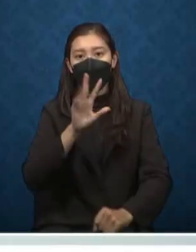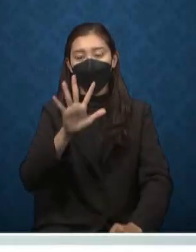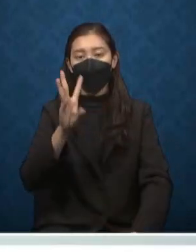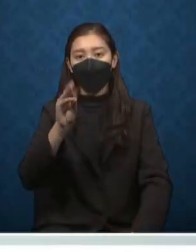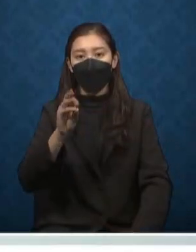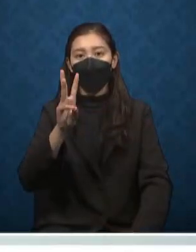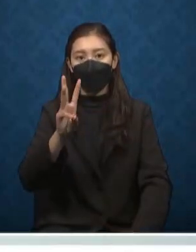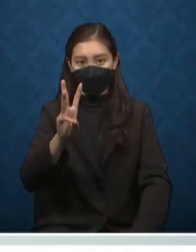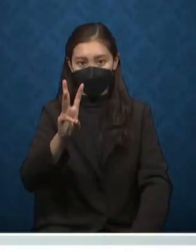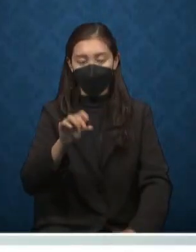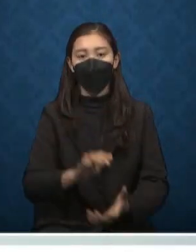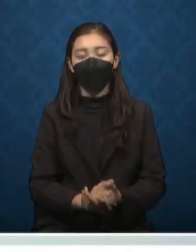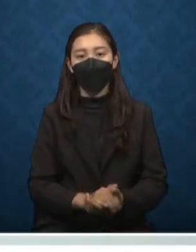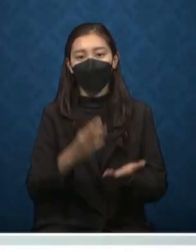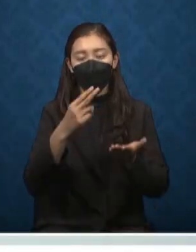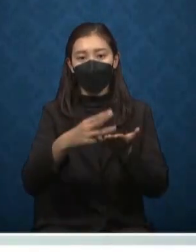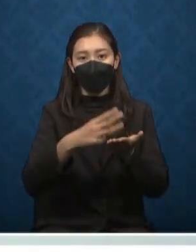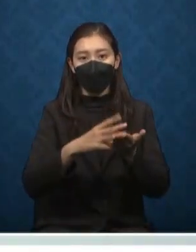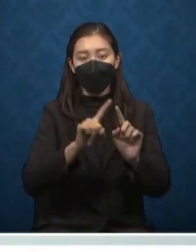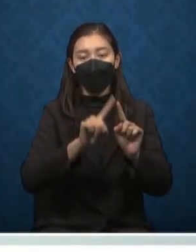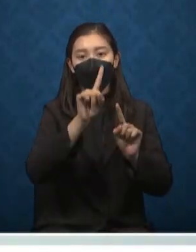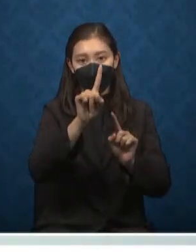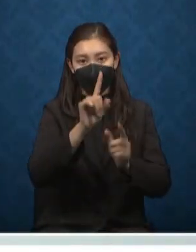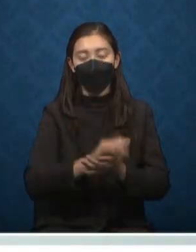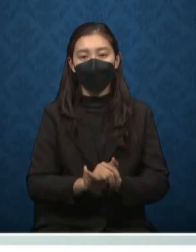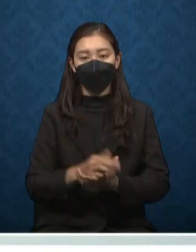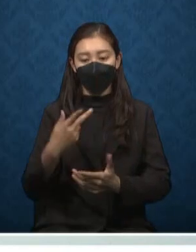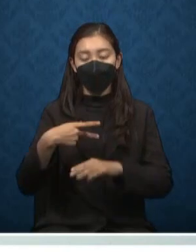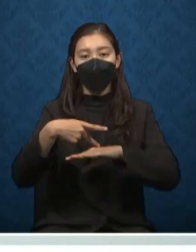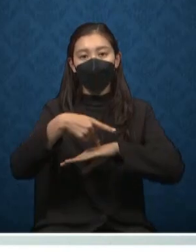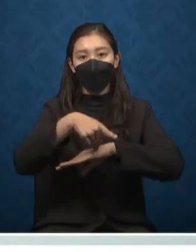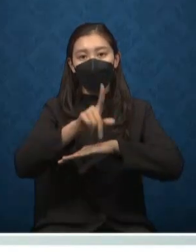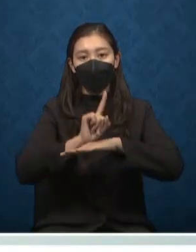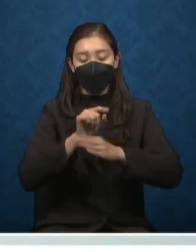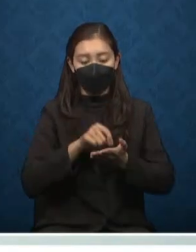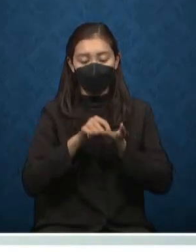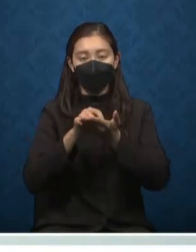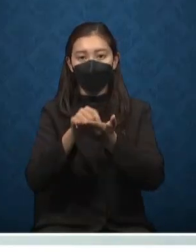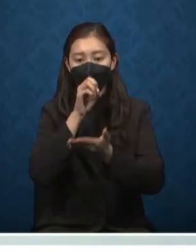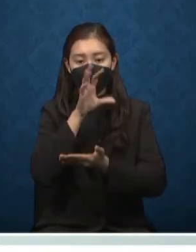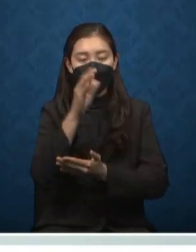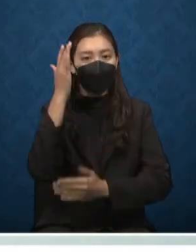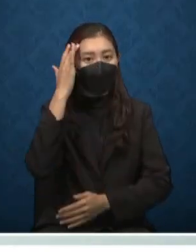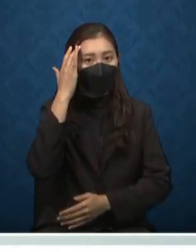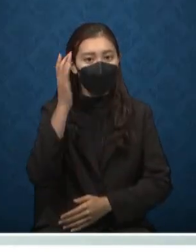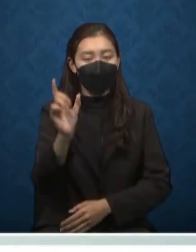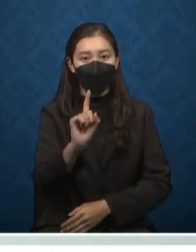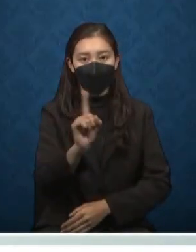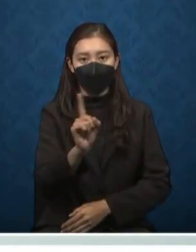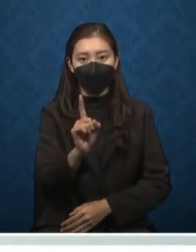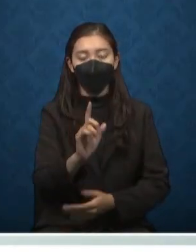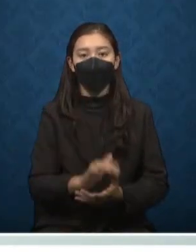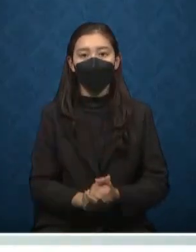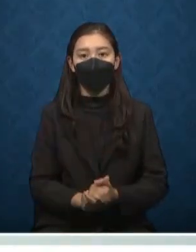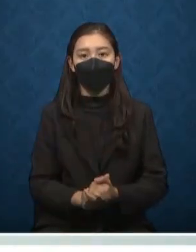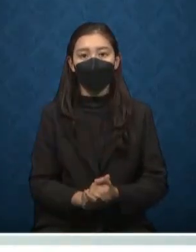ระเบียบวาระที่หนึ่งเรื่องที่ประธานจะแจ้งต่อที่ประชุมด้วยได้มีพระบรม